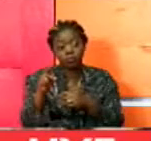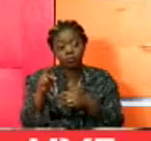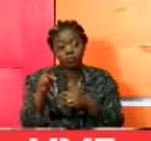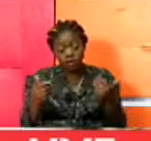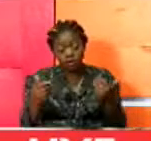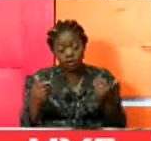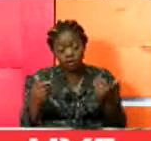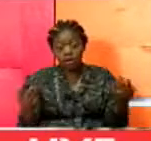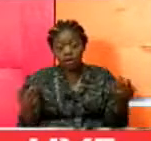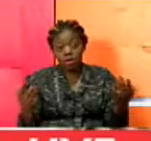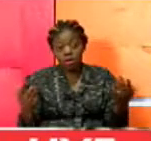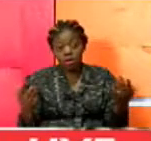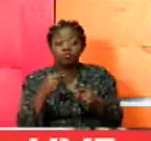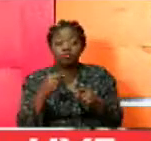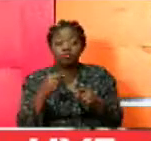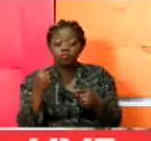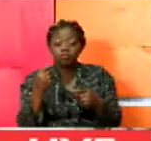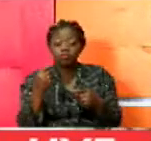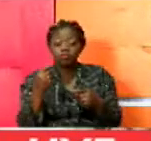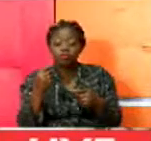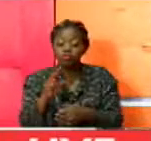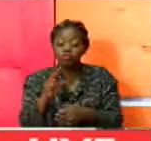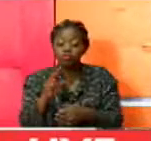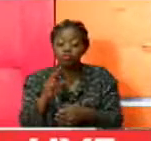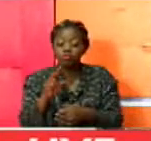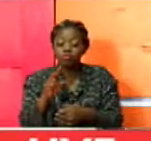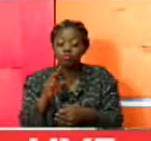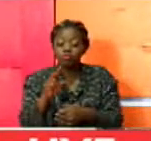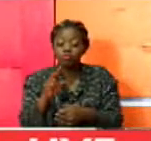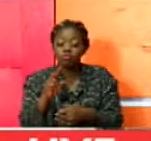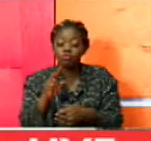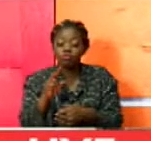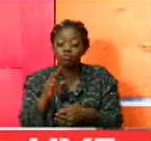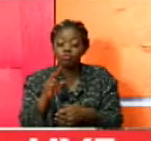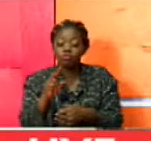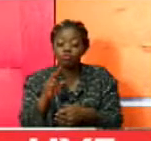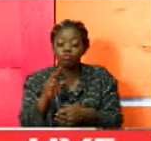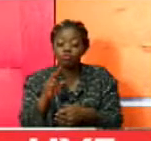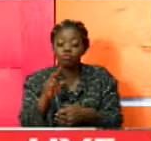mpozi n'abaseketerezi abanyooma omuntu olw'endabika ye